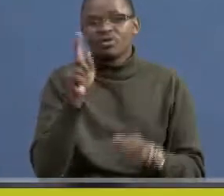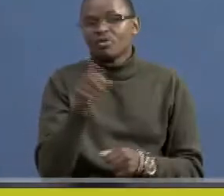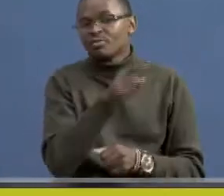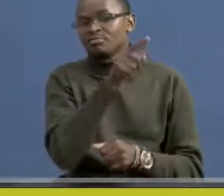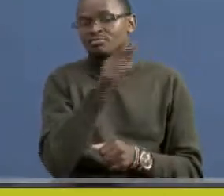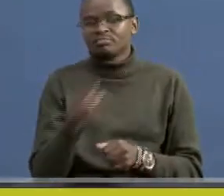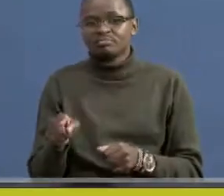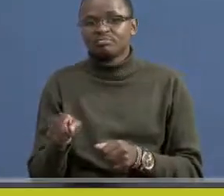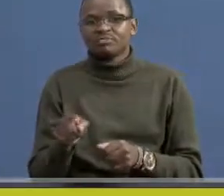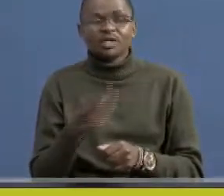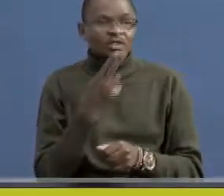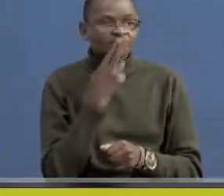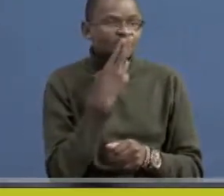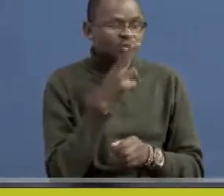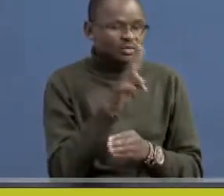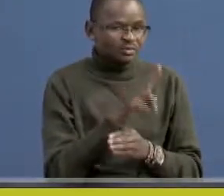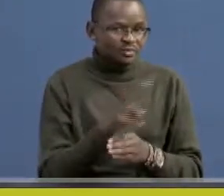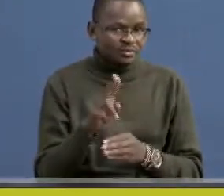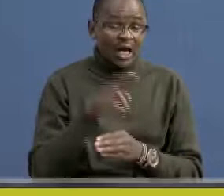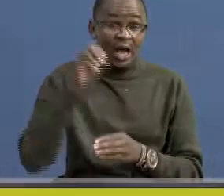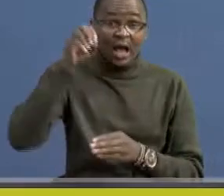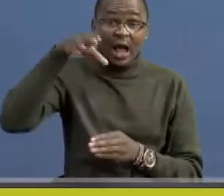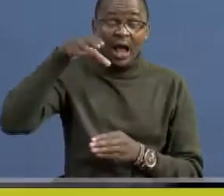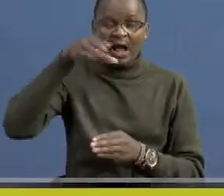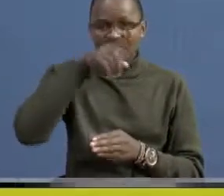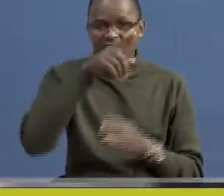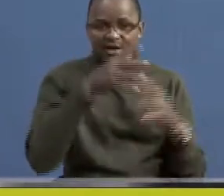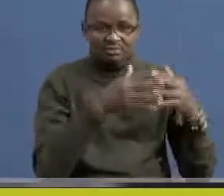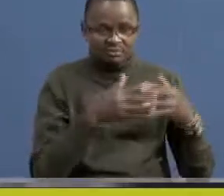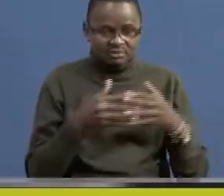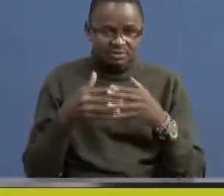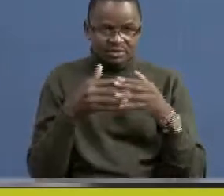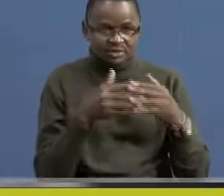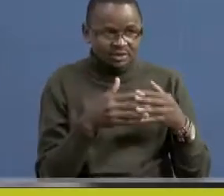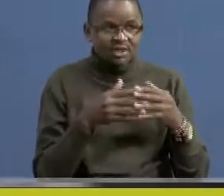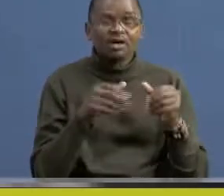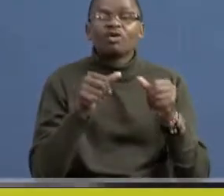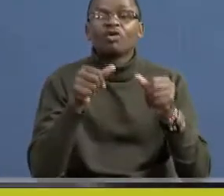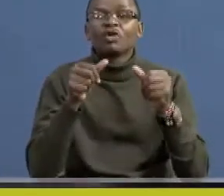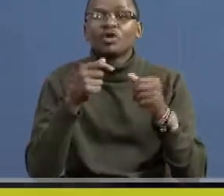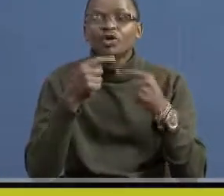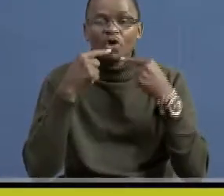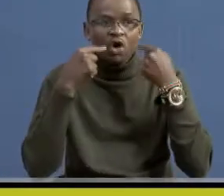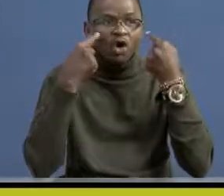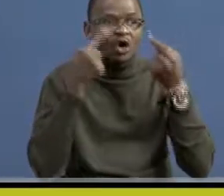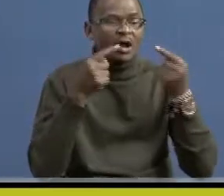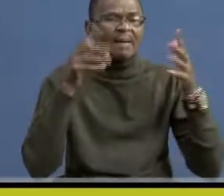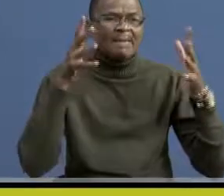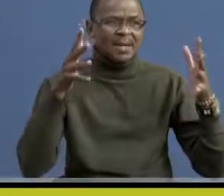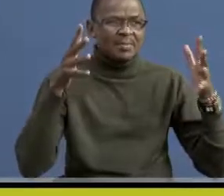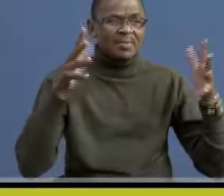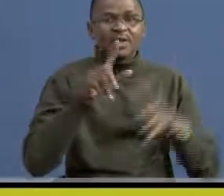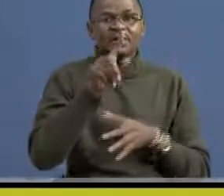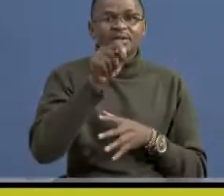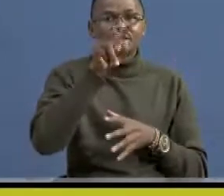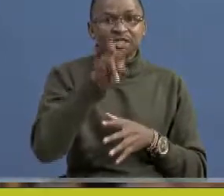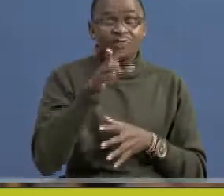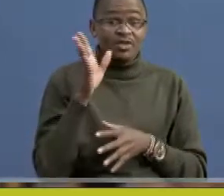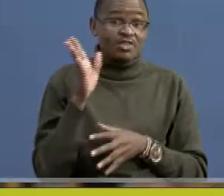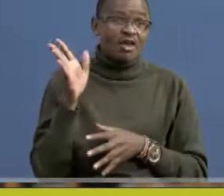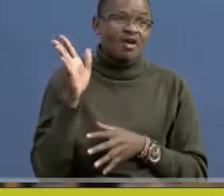marufuku, sigara zinazotumia umeme kule Marekani zinaendesha matangazo makubwa kwenye televisheni za